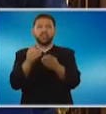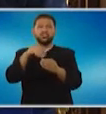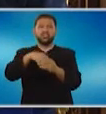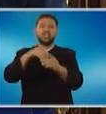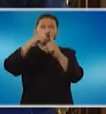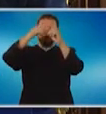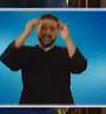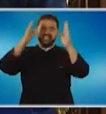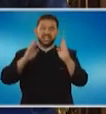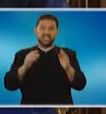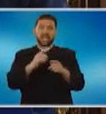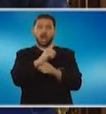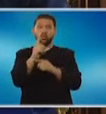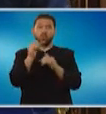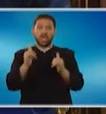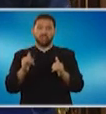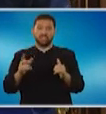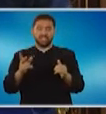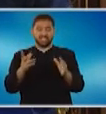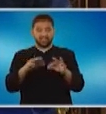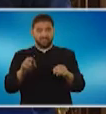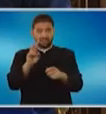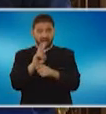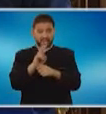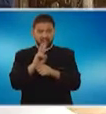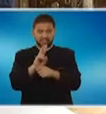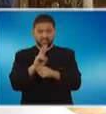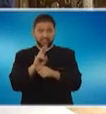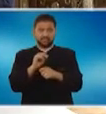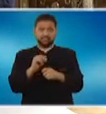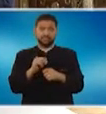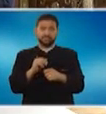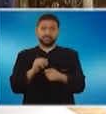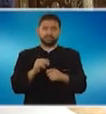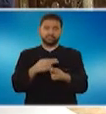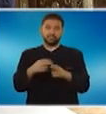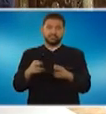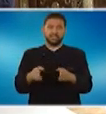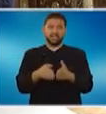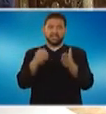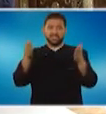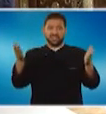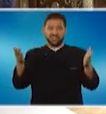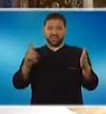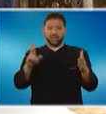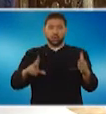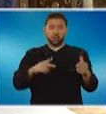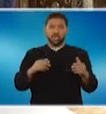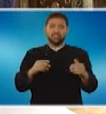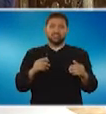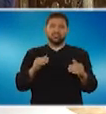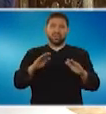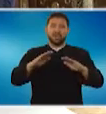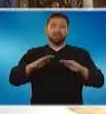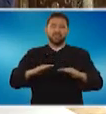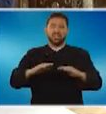să fim foarte atenți, câtă vreme ne ancorăm în ele și suntem conștienți de ele. 1. Scriptura nu e ceva